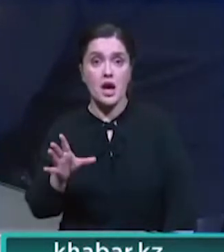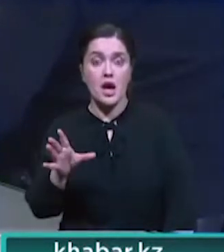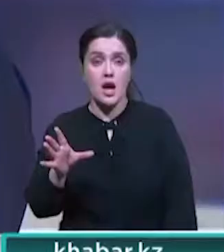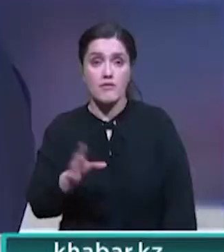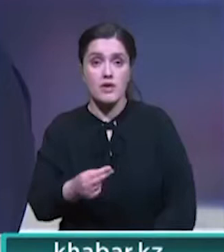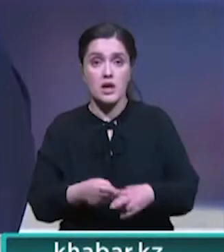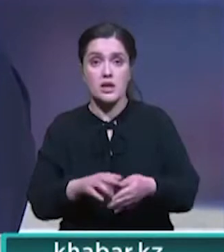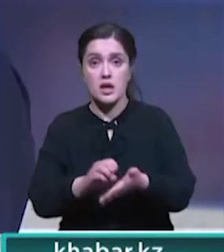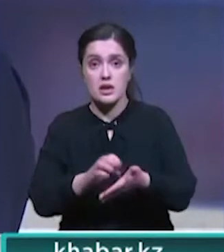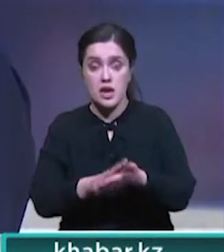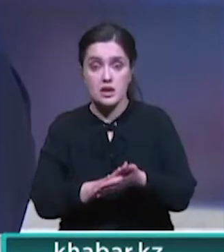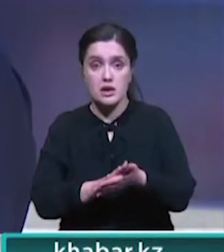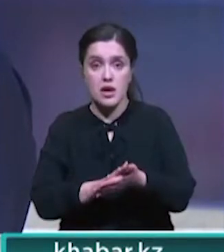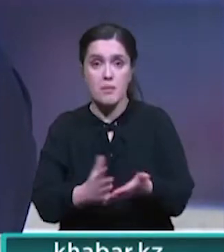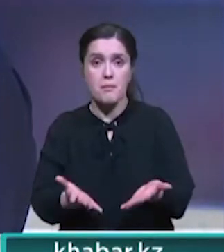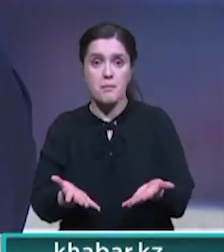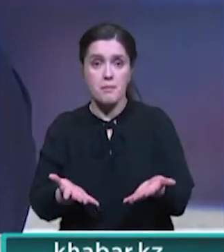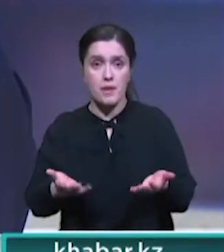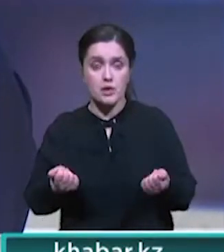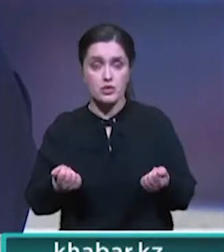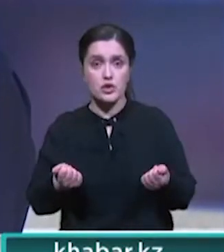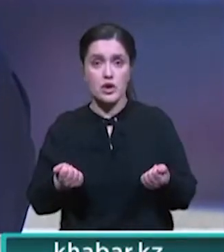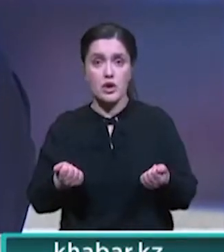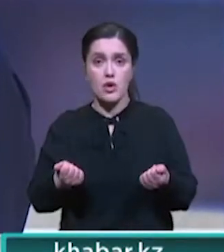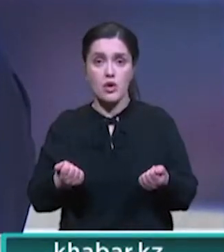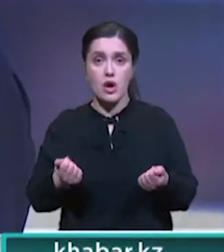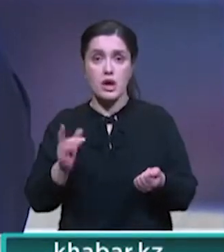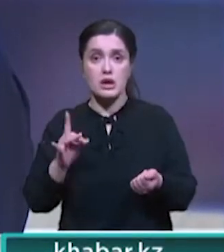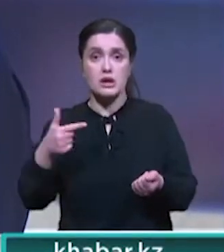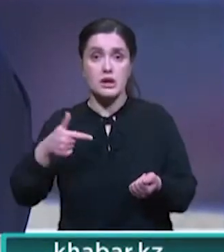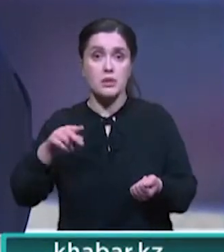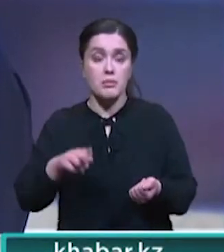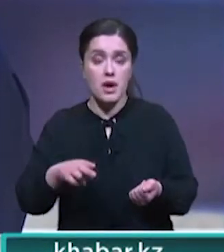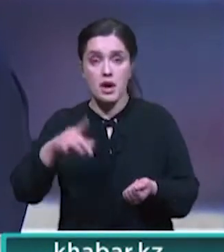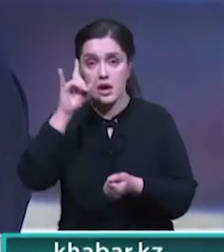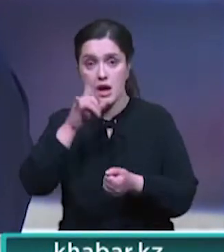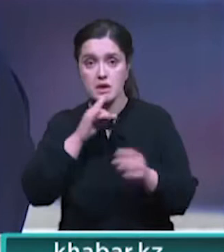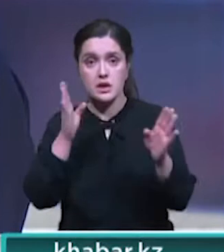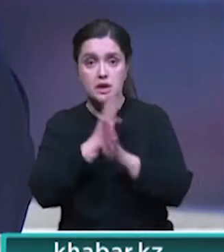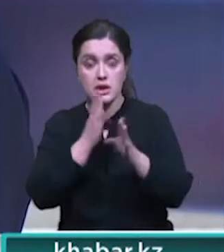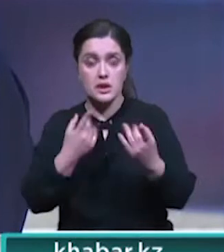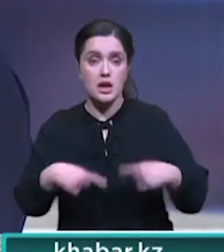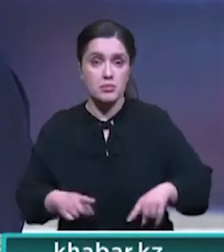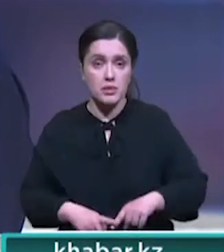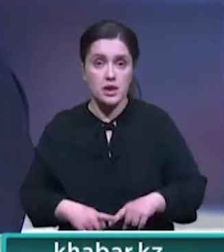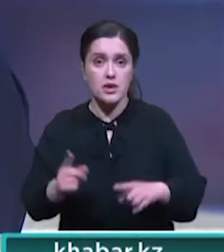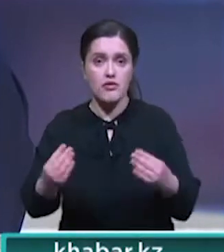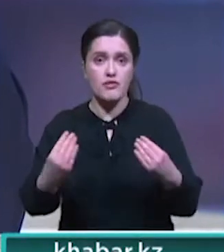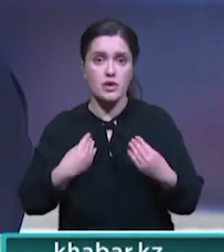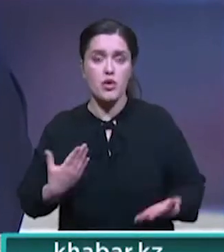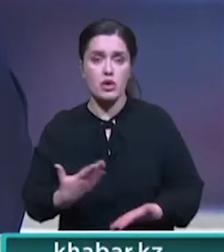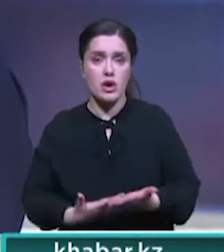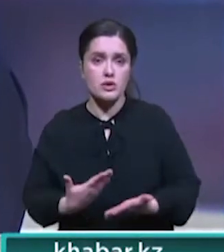данные у нас мы получаем от РГП «Казгидромет». Они нам выдают